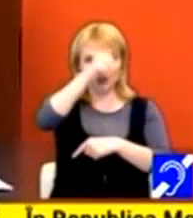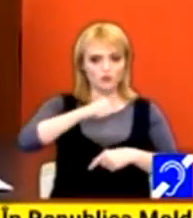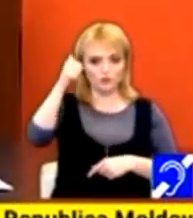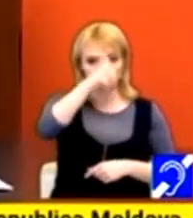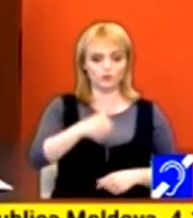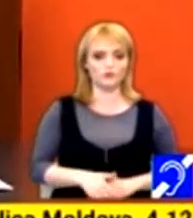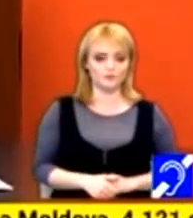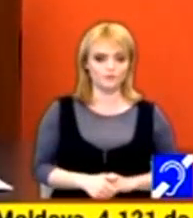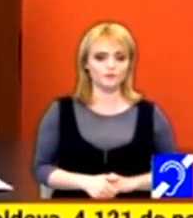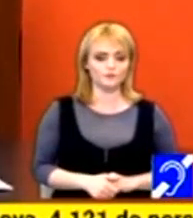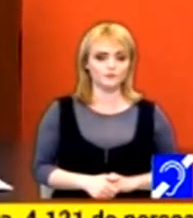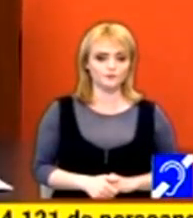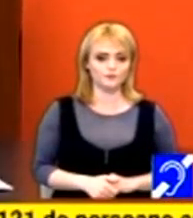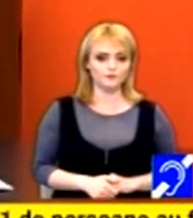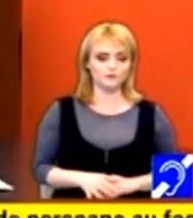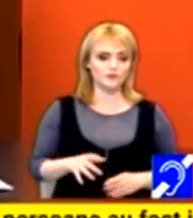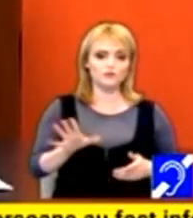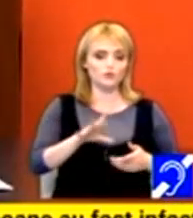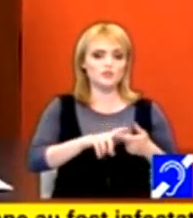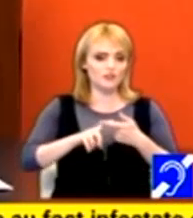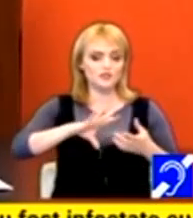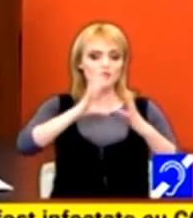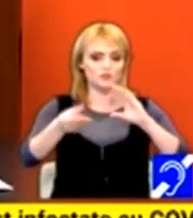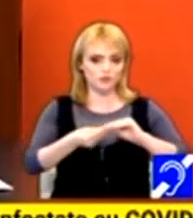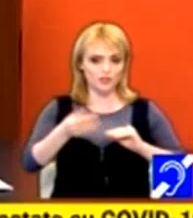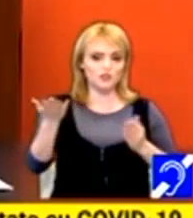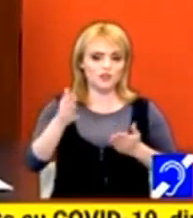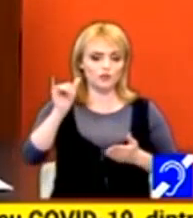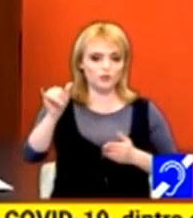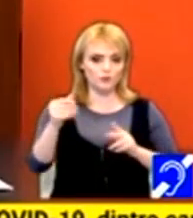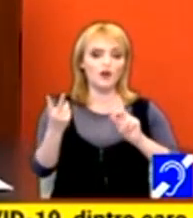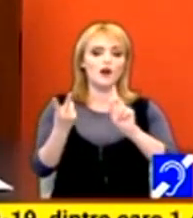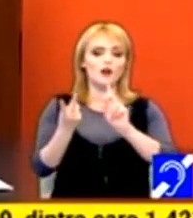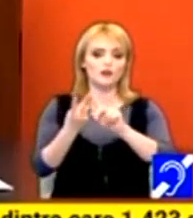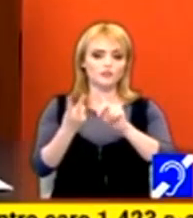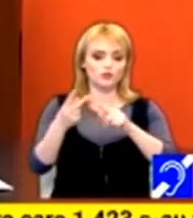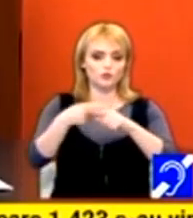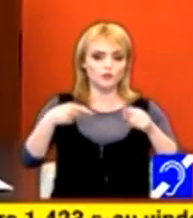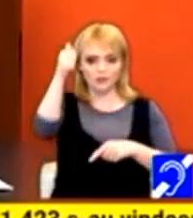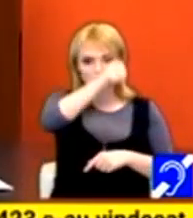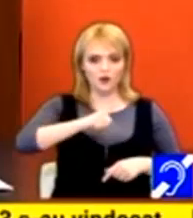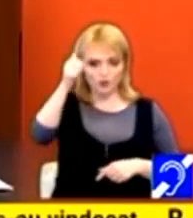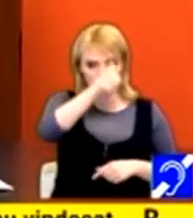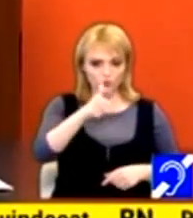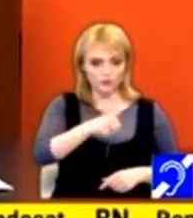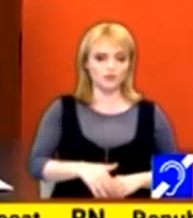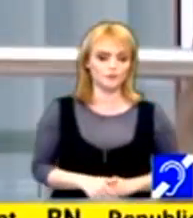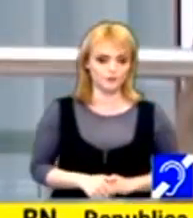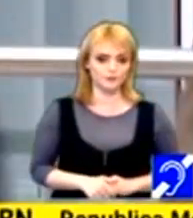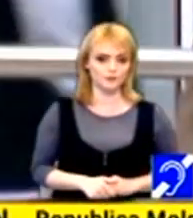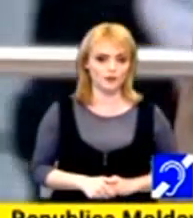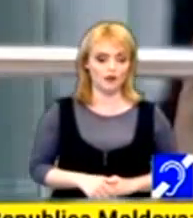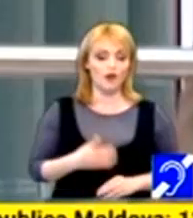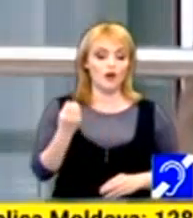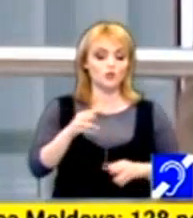în semestrul 1 și a rezultatelor în semestrul al 2-lea cu cel puțin 2 note, incluzând perioada învățării la distanță.